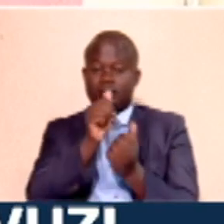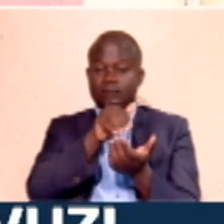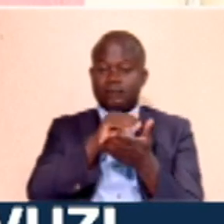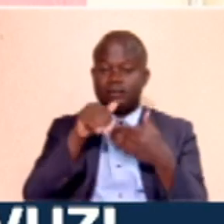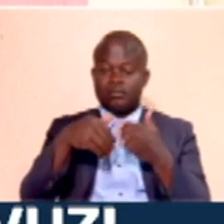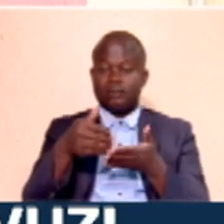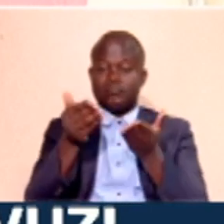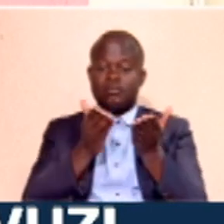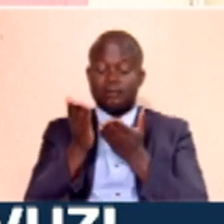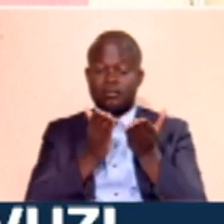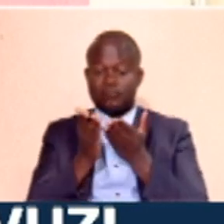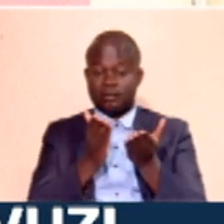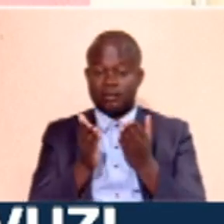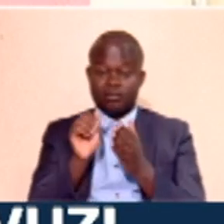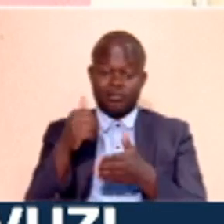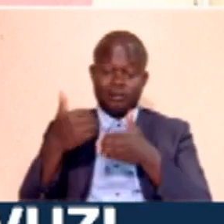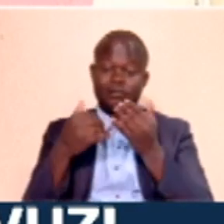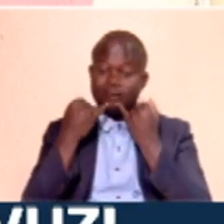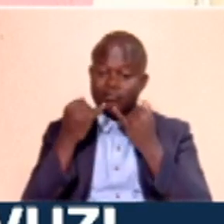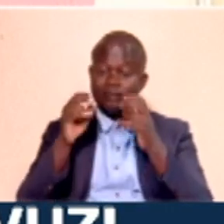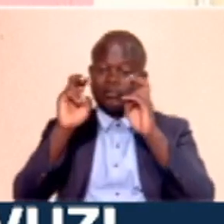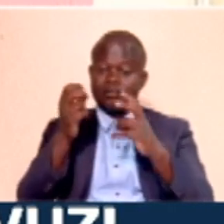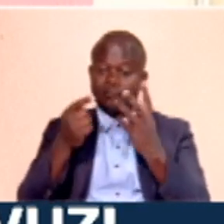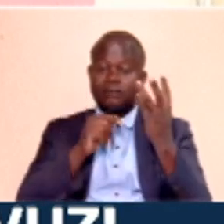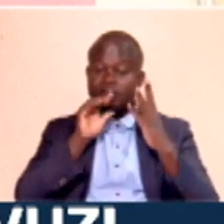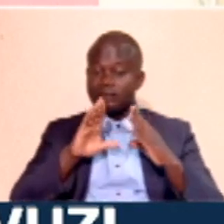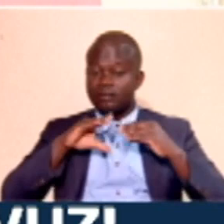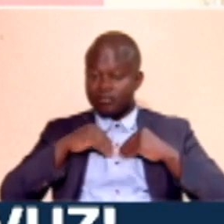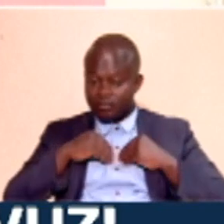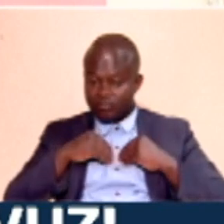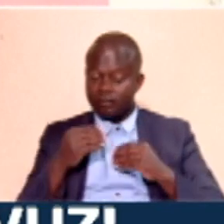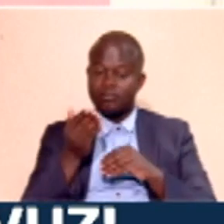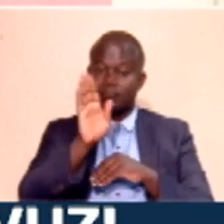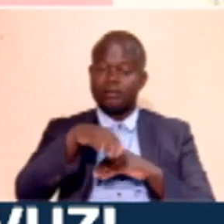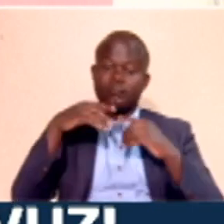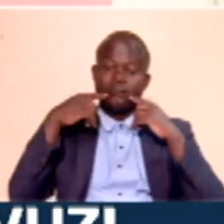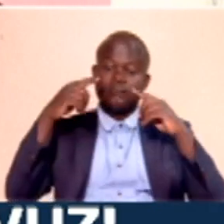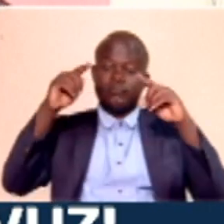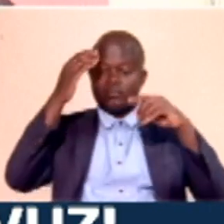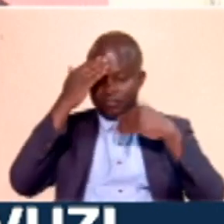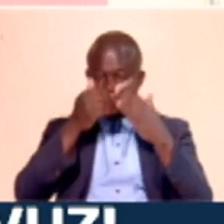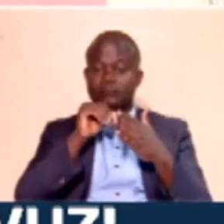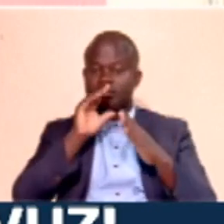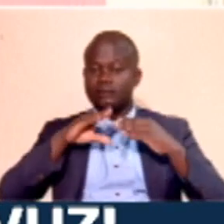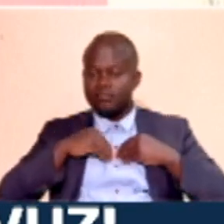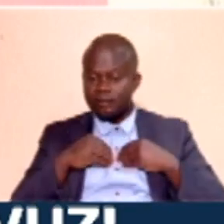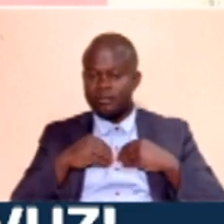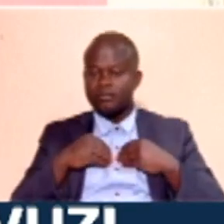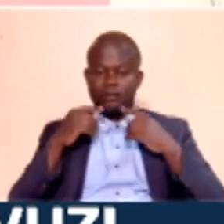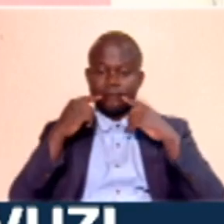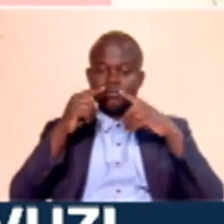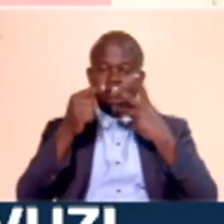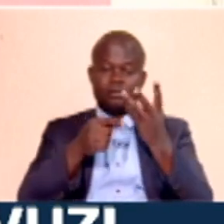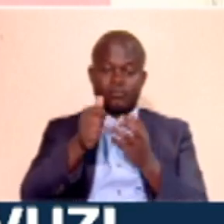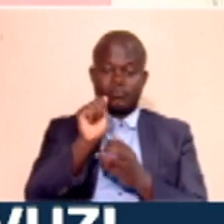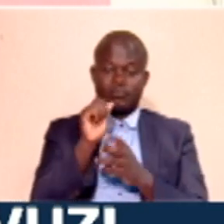serivisi z'ubuvuzi. Abo ngabo bashobora kubegera bakababwira bati ntabwo mwemerewe gusubira kwamamaza, kubera ko ntabwo mwemerewe kwamamaza. Abo ngabo